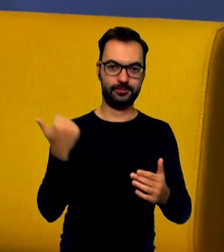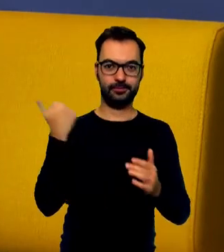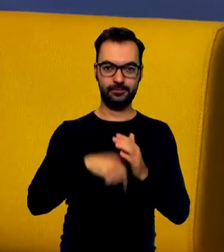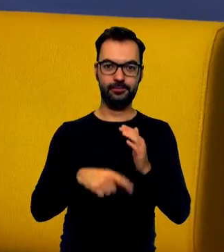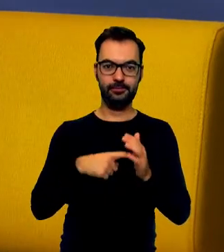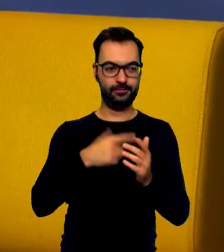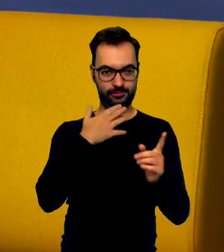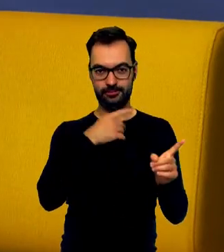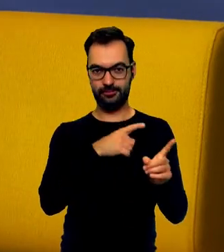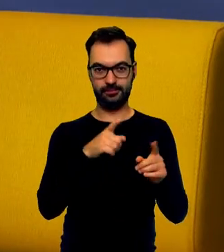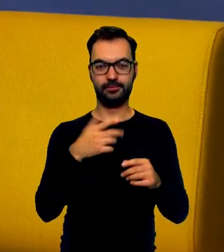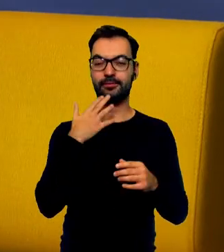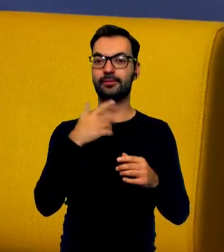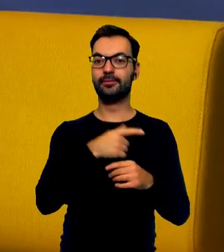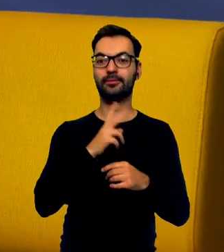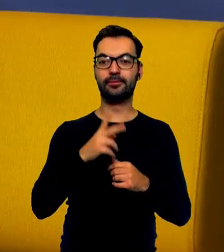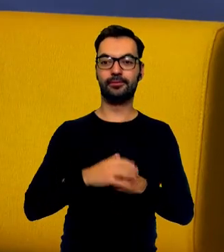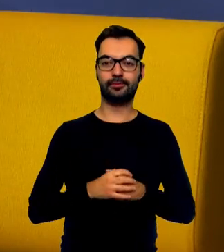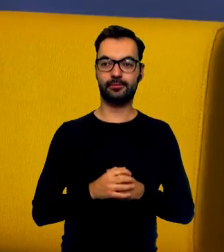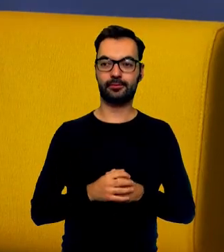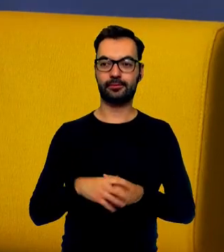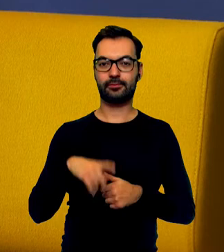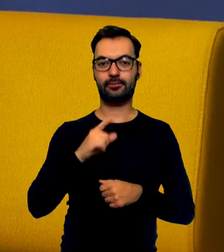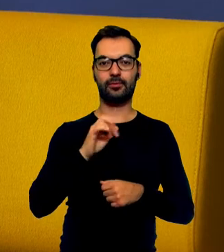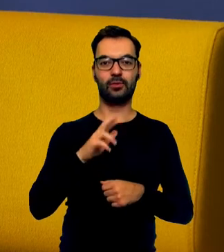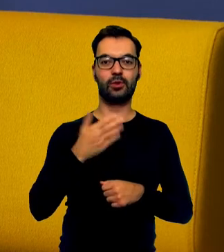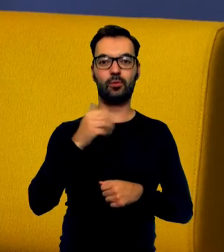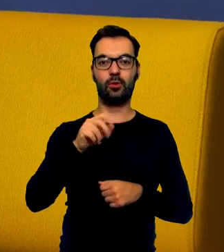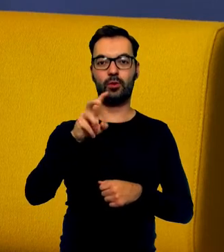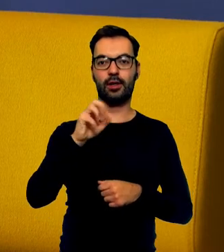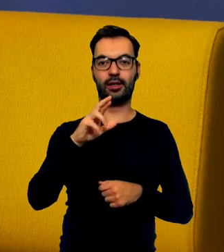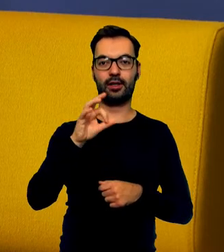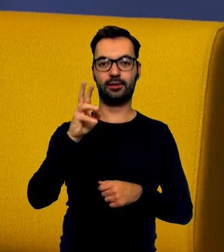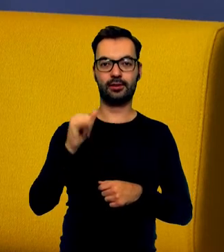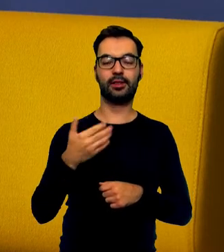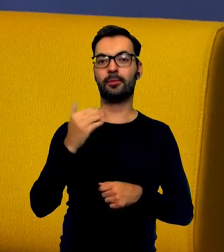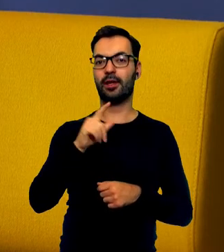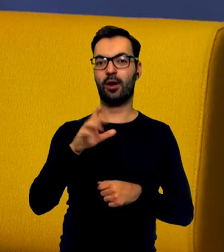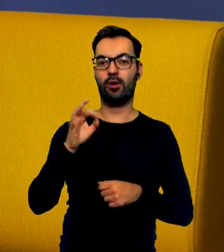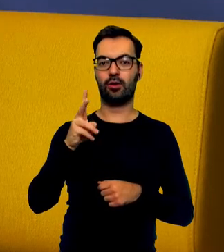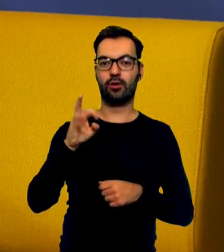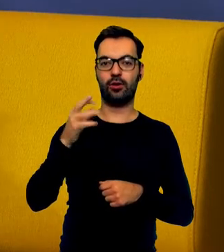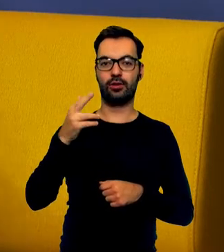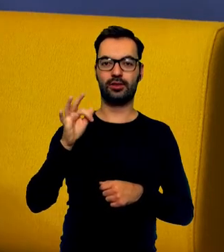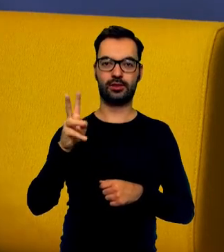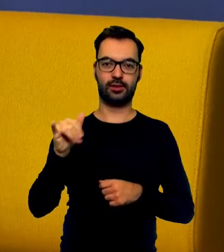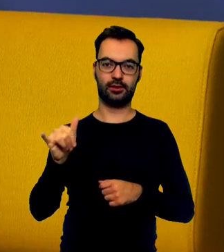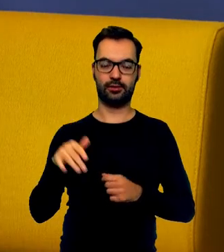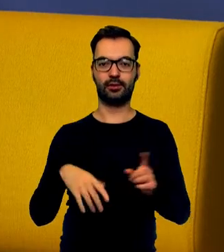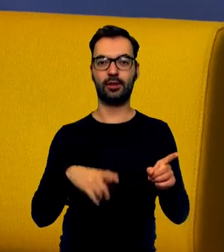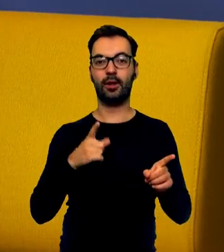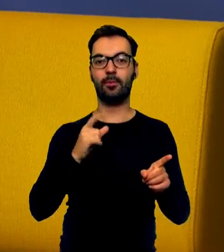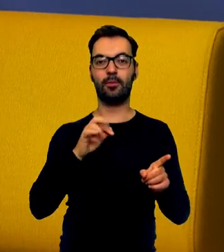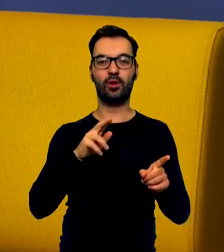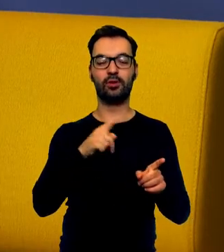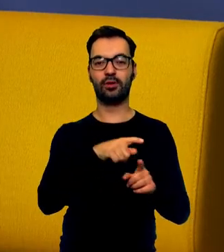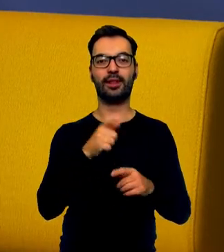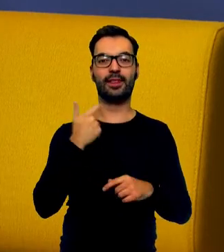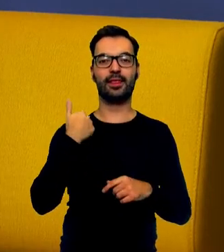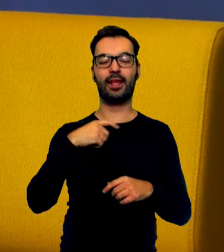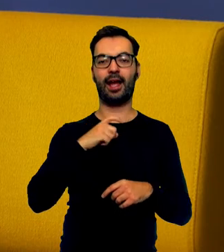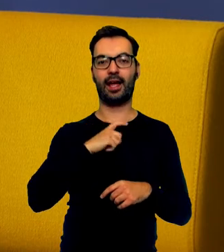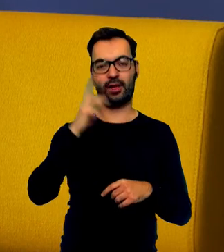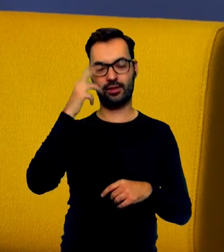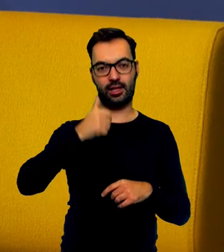tymi, o których mówisz, a mówisz oczywiście o Piotrze Mucharskim i Michale Okońskim. Piotr Mucharski jest redaktorem naczelnym